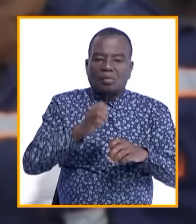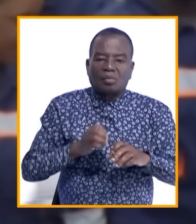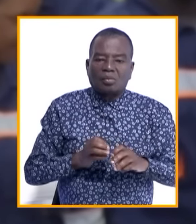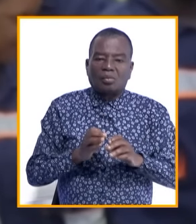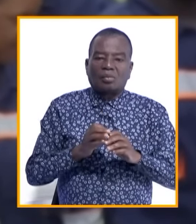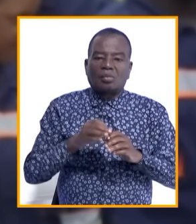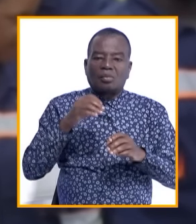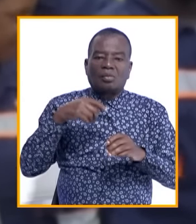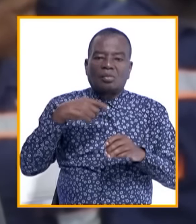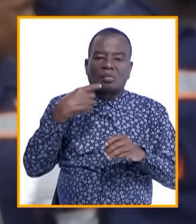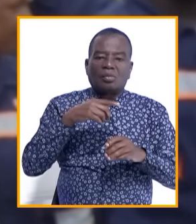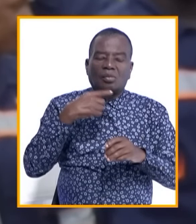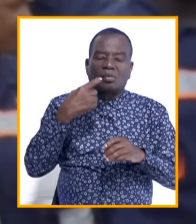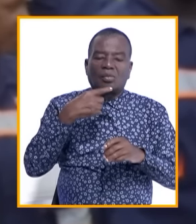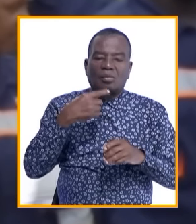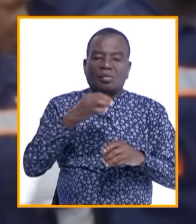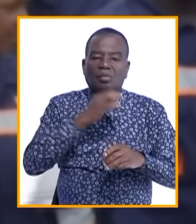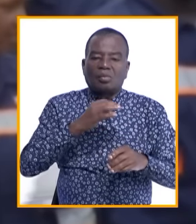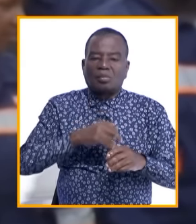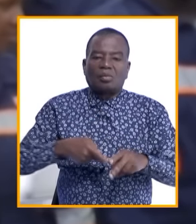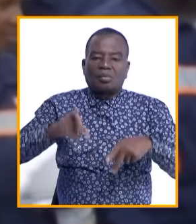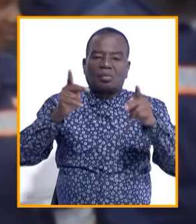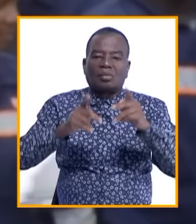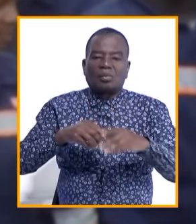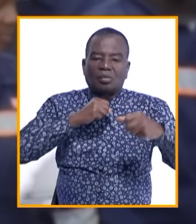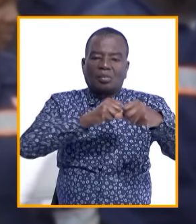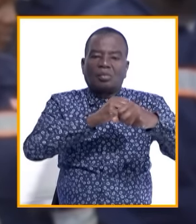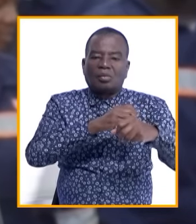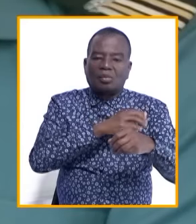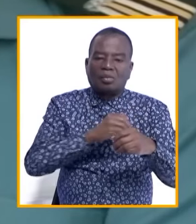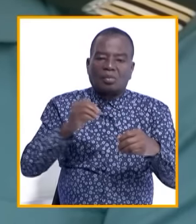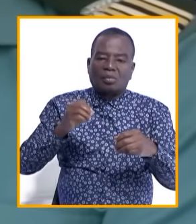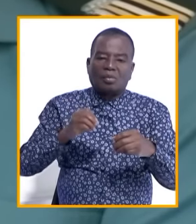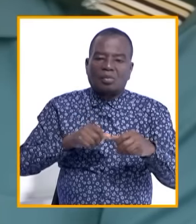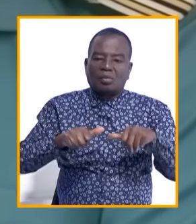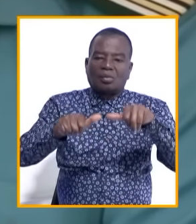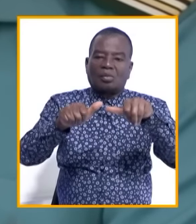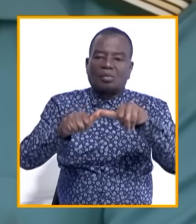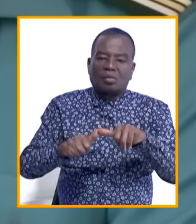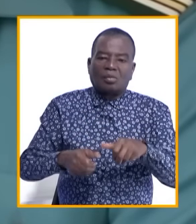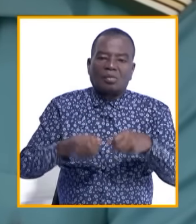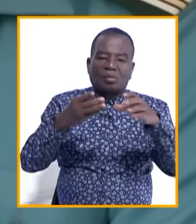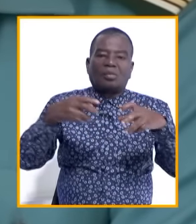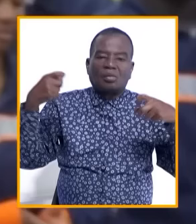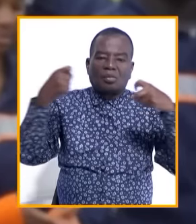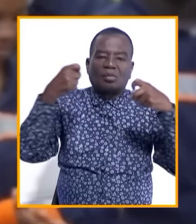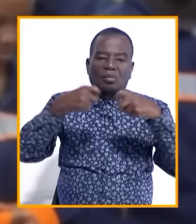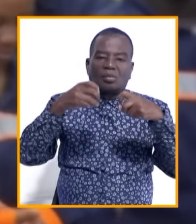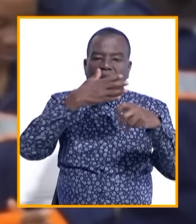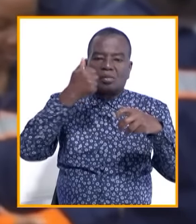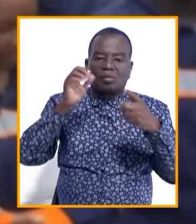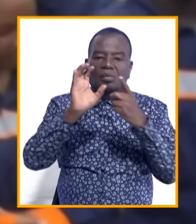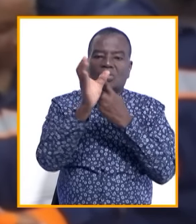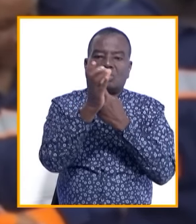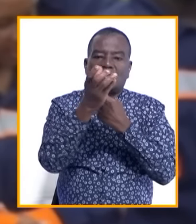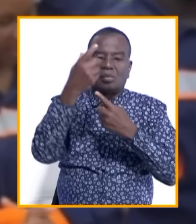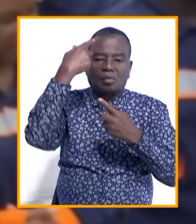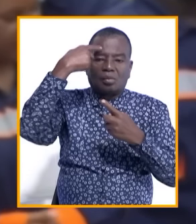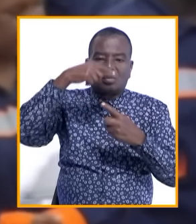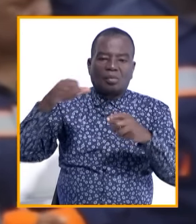les retombées vont nous permettre, n'est-ce pas, de sécuriser nos ouvrages et de continuer de fournir l'électricité dans les meilleures conditions